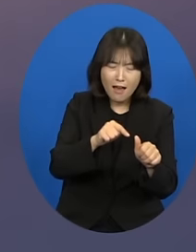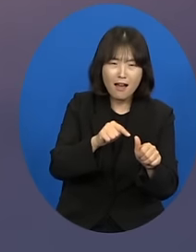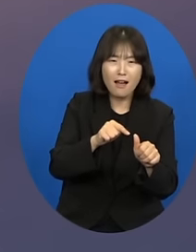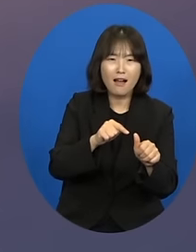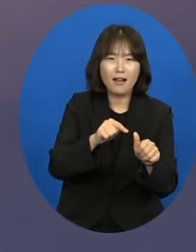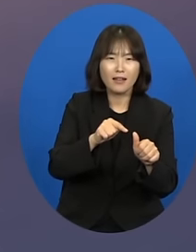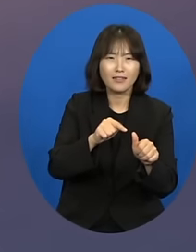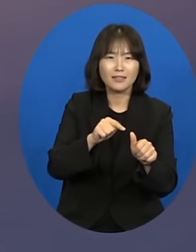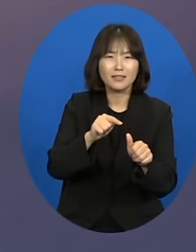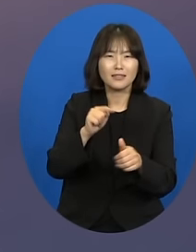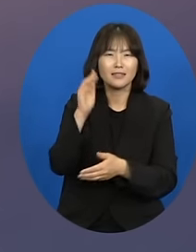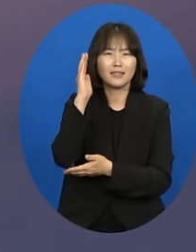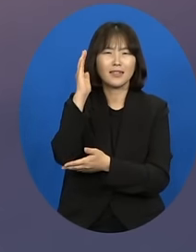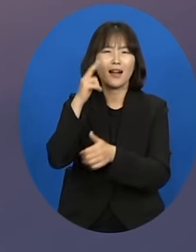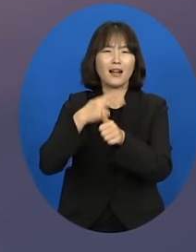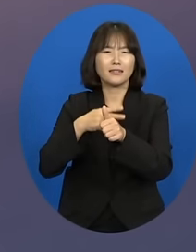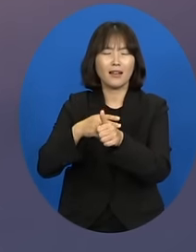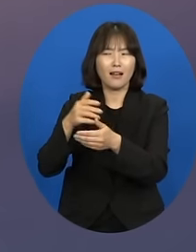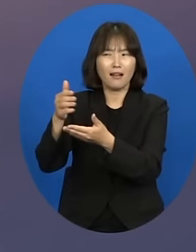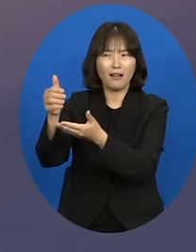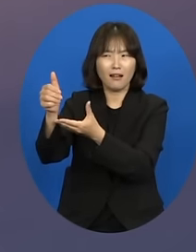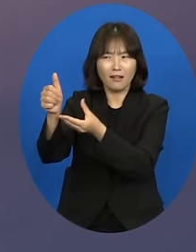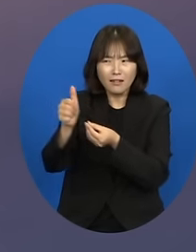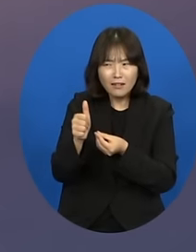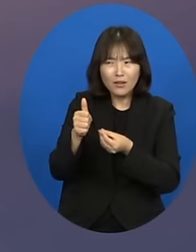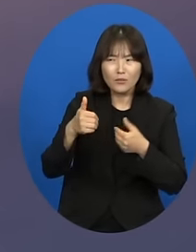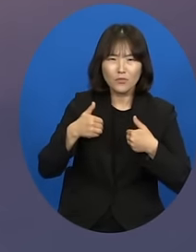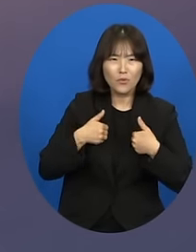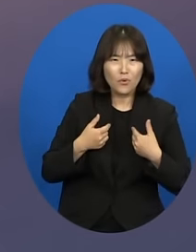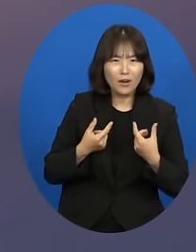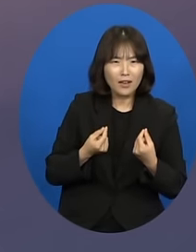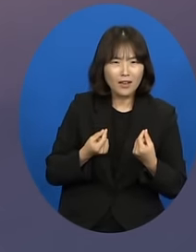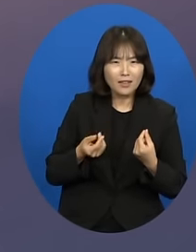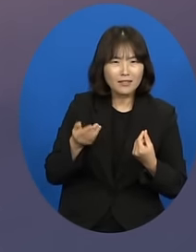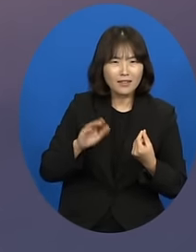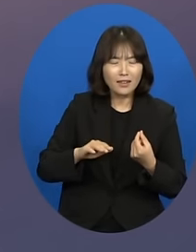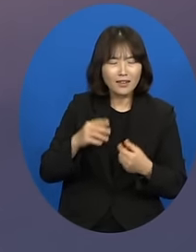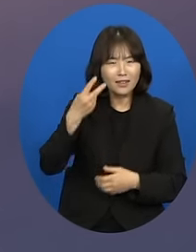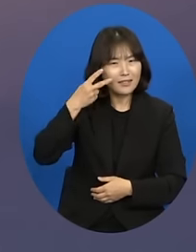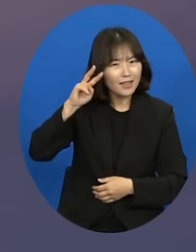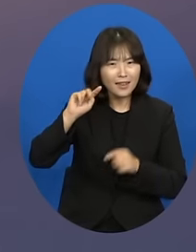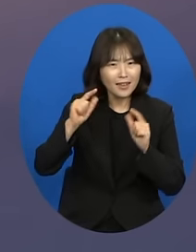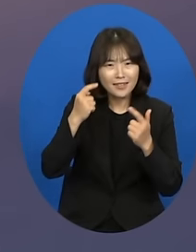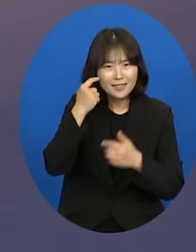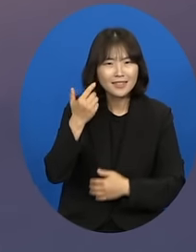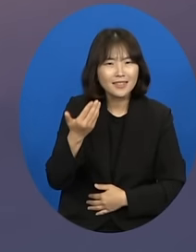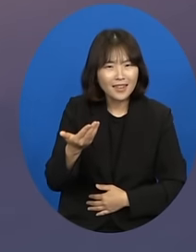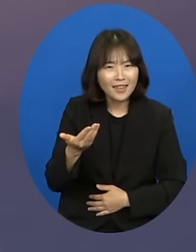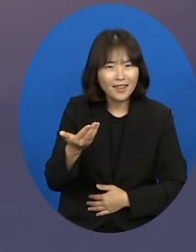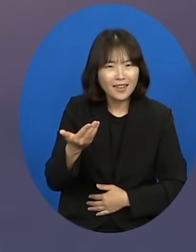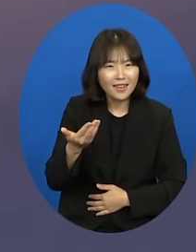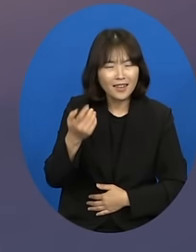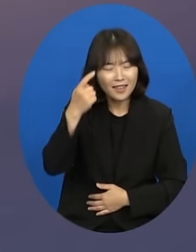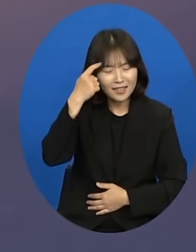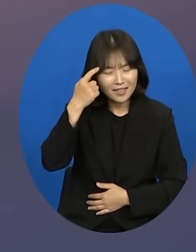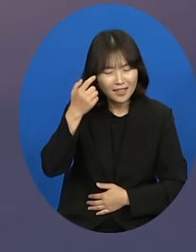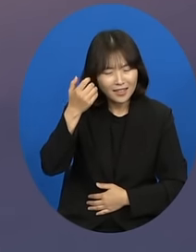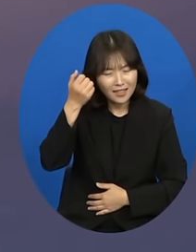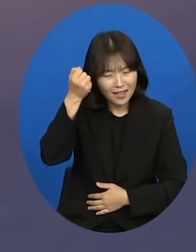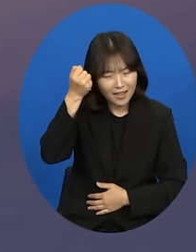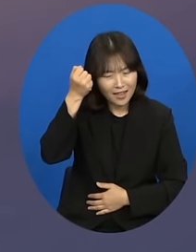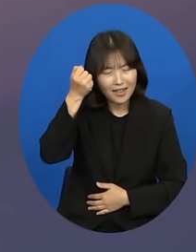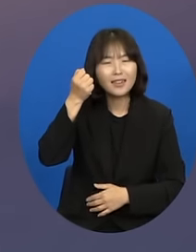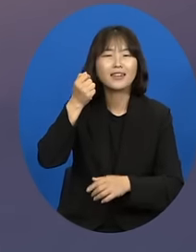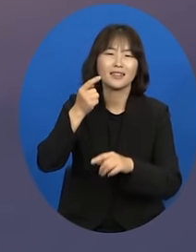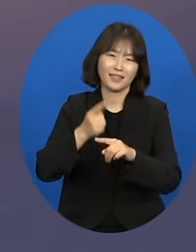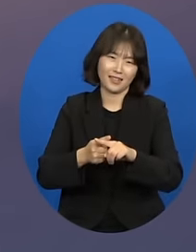되는 자리인 것 같은데 뭔가 착오가 있으신 거 아닌가 하는 생각을 저희 아내랑 하다가